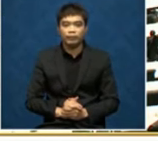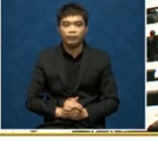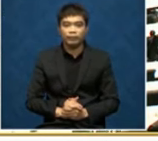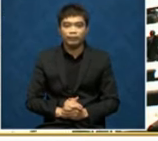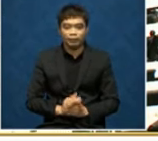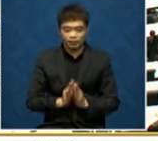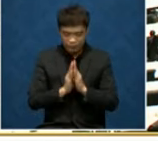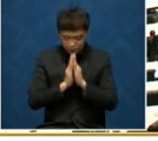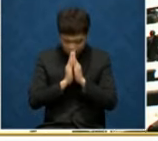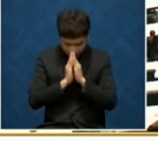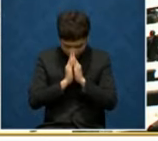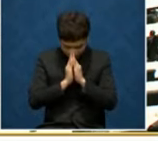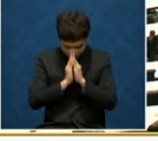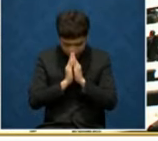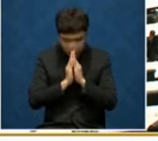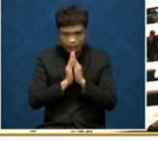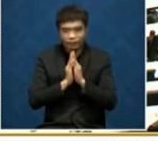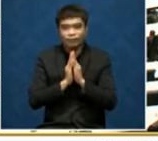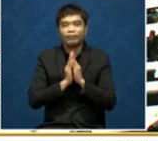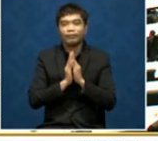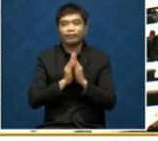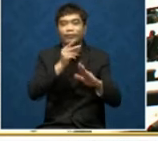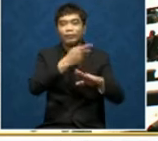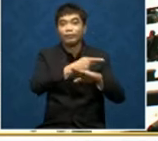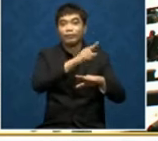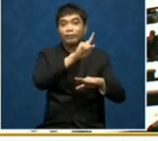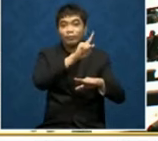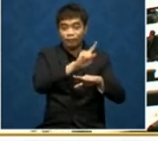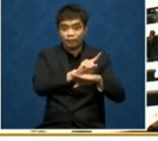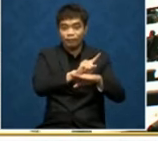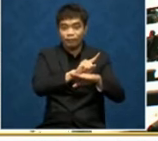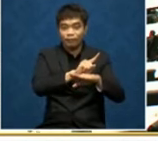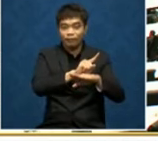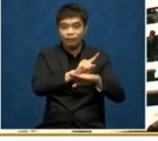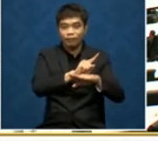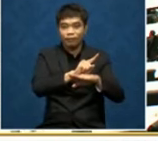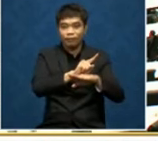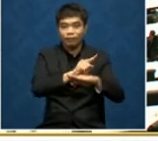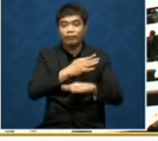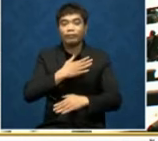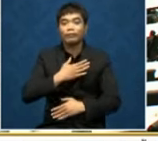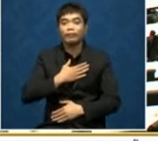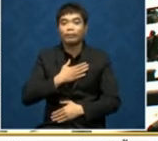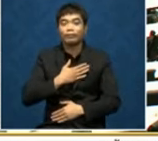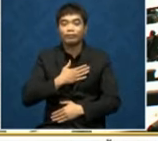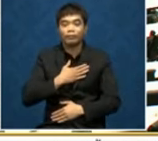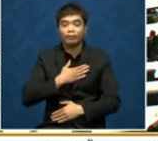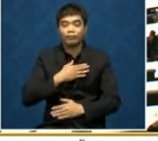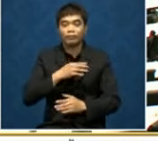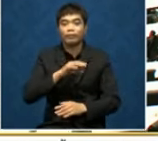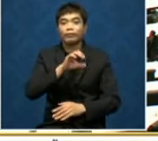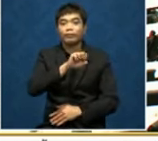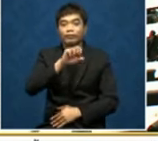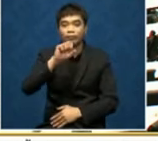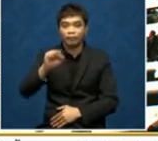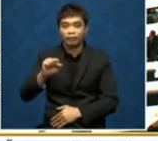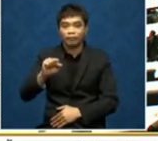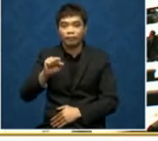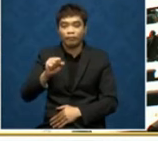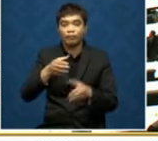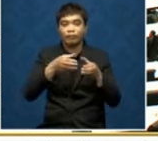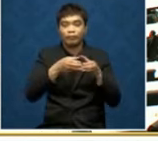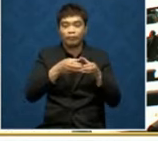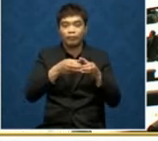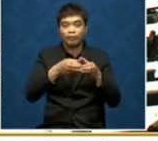กราบเรียนท่านประธานสภาผู้แทนราษฎรที่เคารพปธิดาตันติรัตนานนท์สมาชิกสภาผู้แทนราษฎร